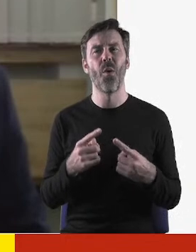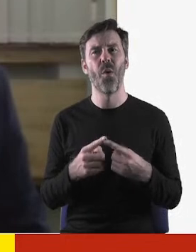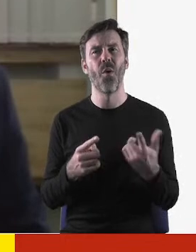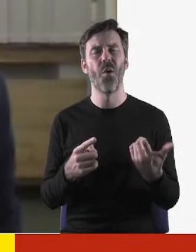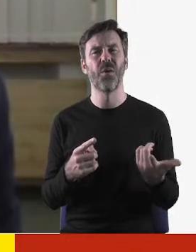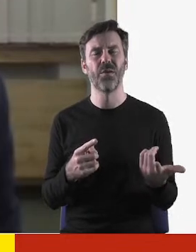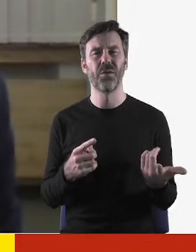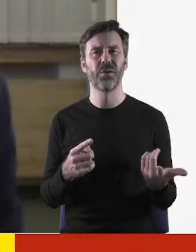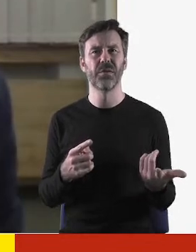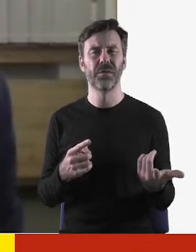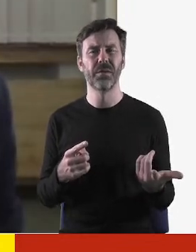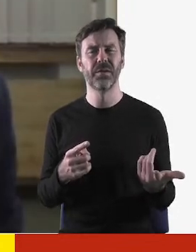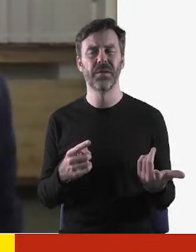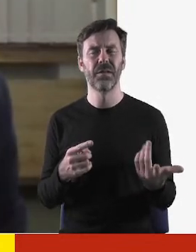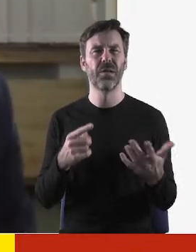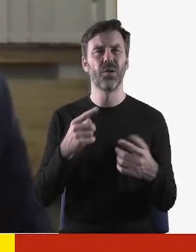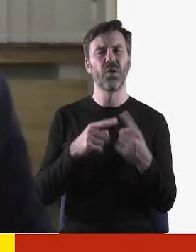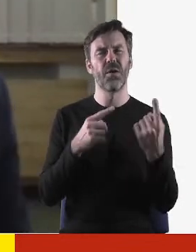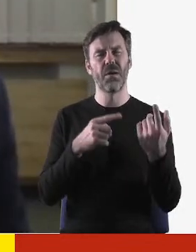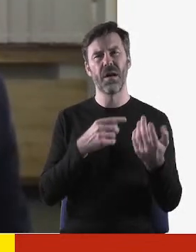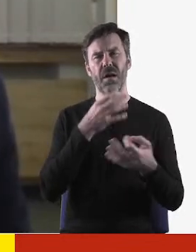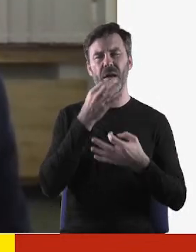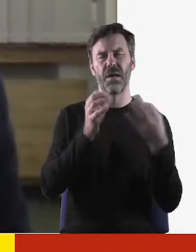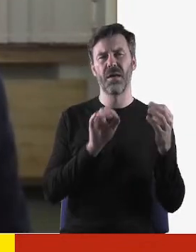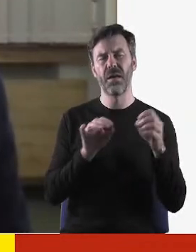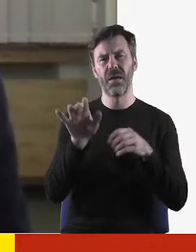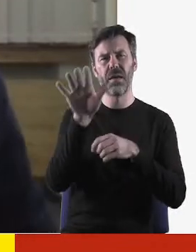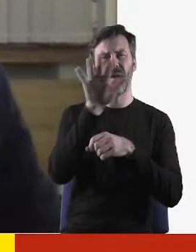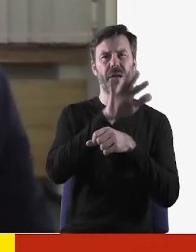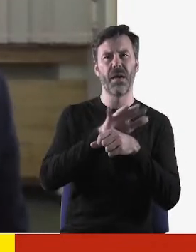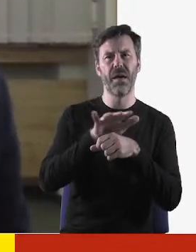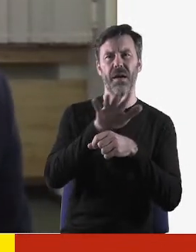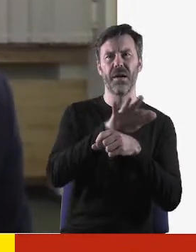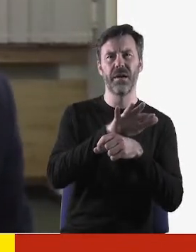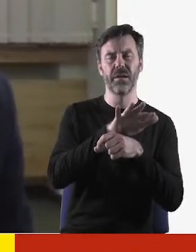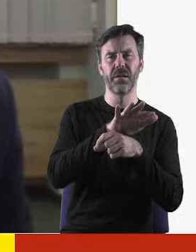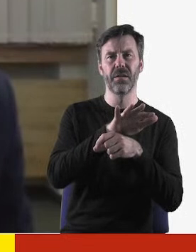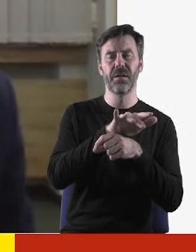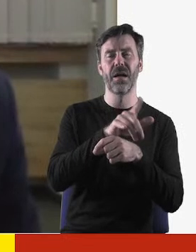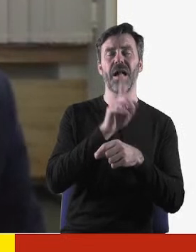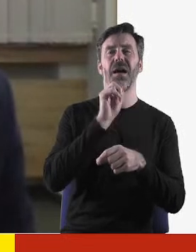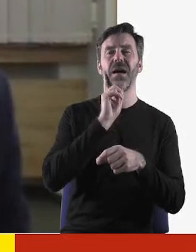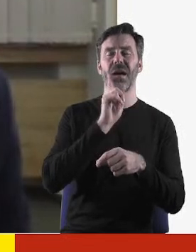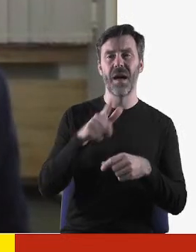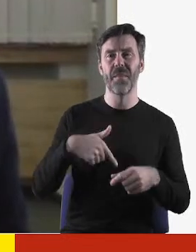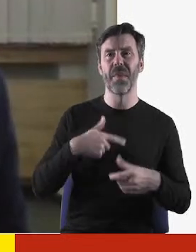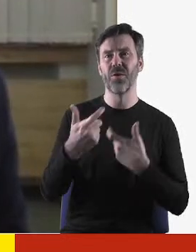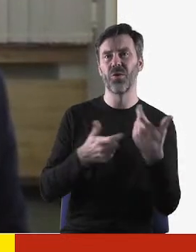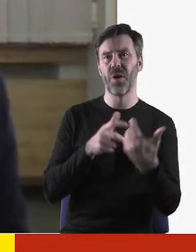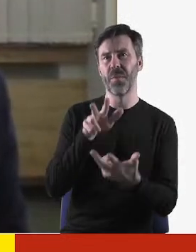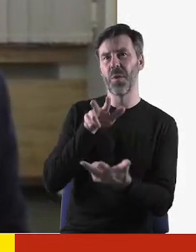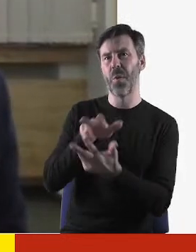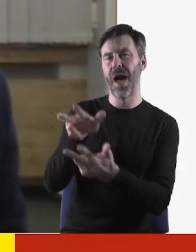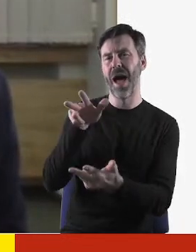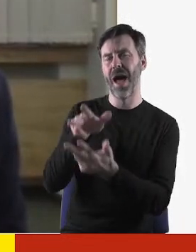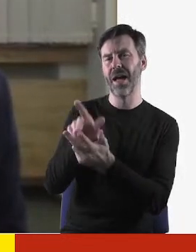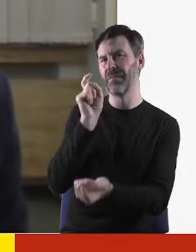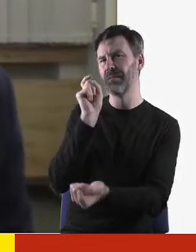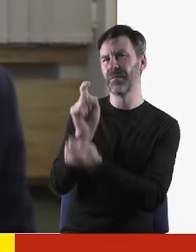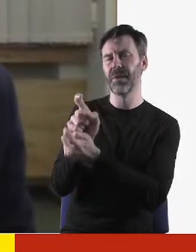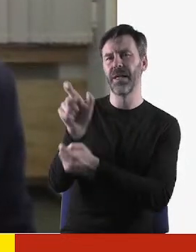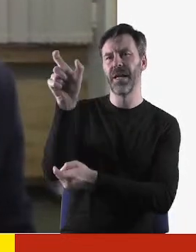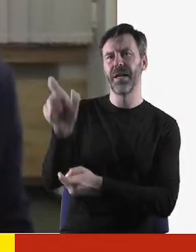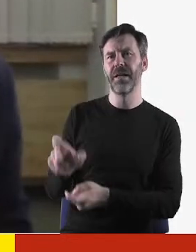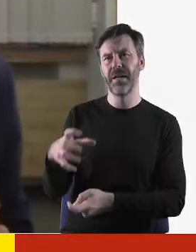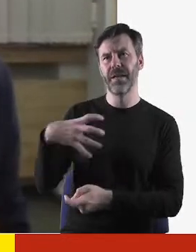nieco zawoalowany, ale jednak ukierunkowany ataku na dyrektora Regionalnego Centrum